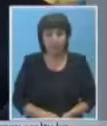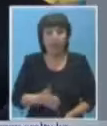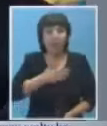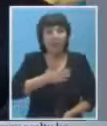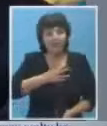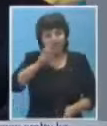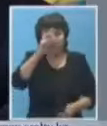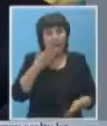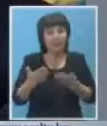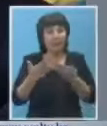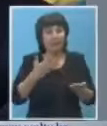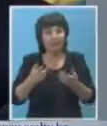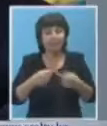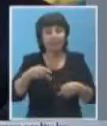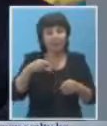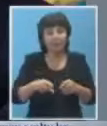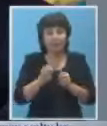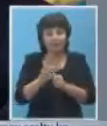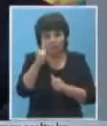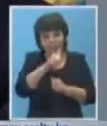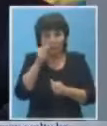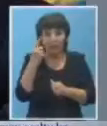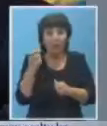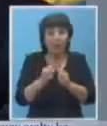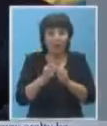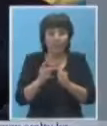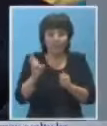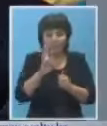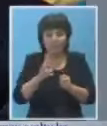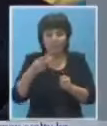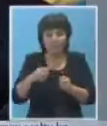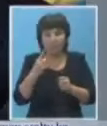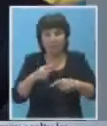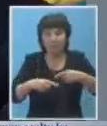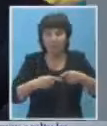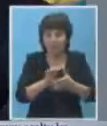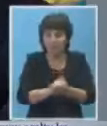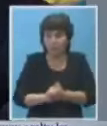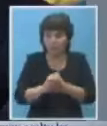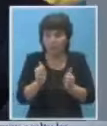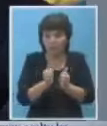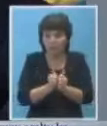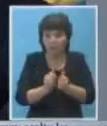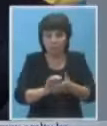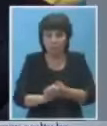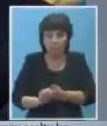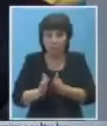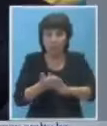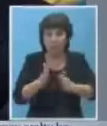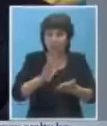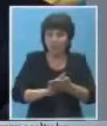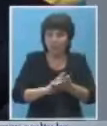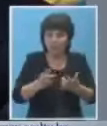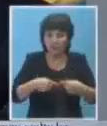Біздің мемлекет аралық қарым-қатынастарымыз 2013 жылғы 11 қарашадағы 21 ғасырдағы тату көршілестік пен одақтастық туралы екі жақты